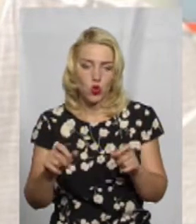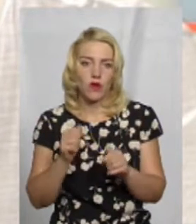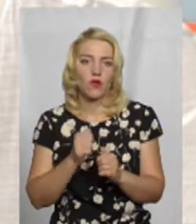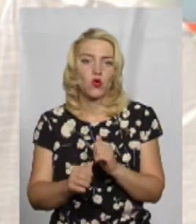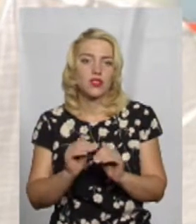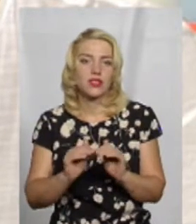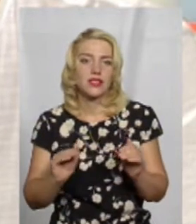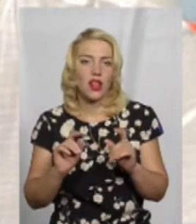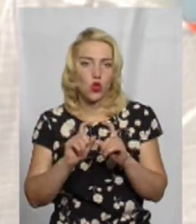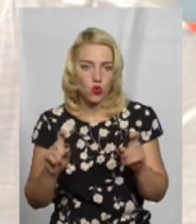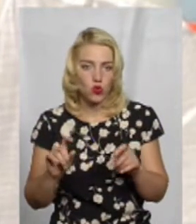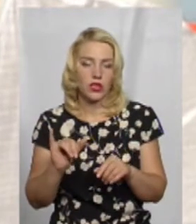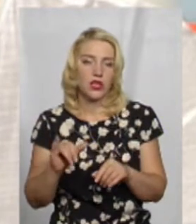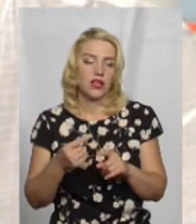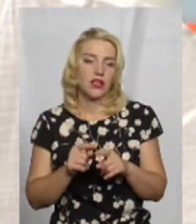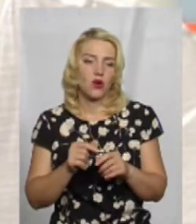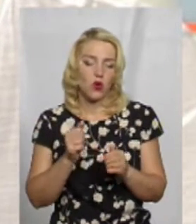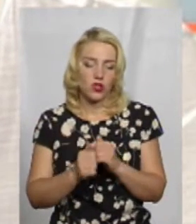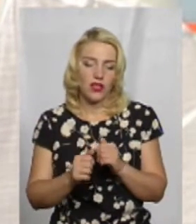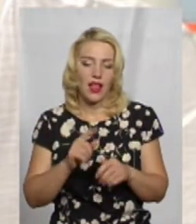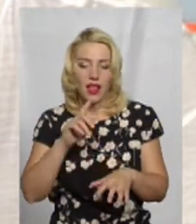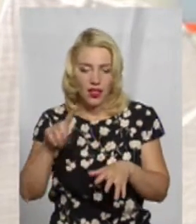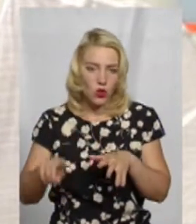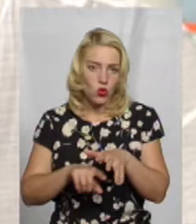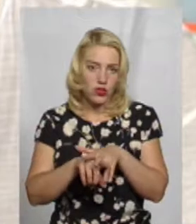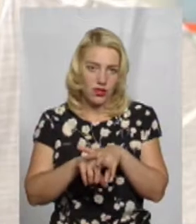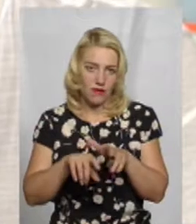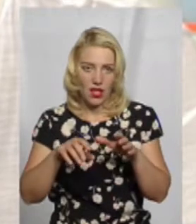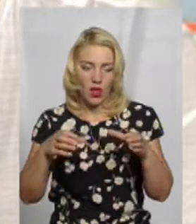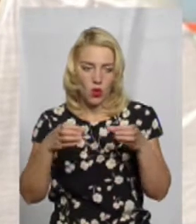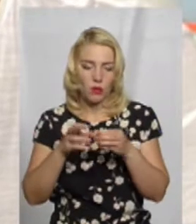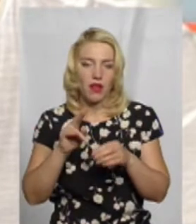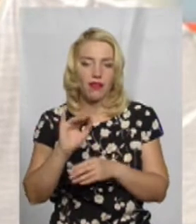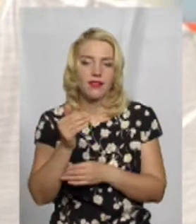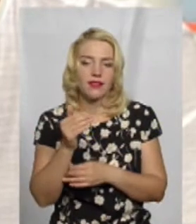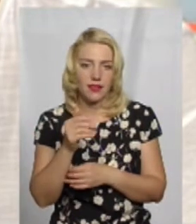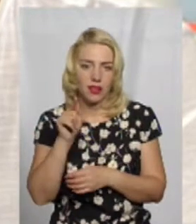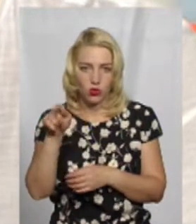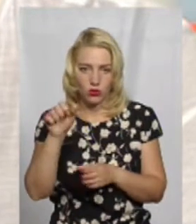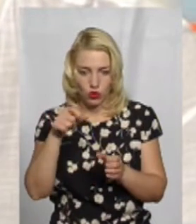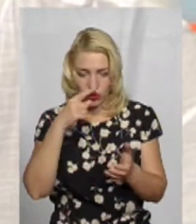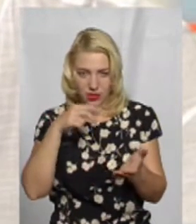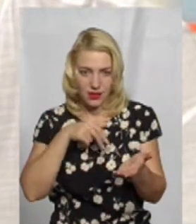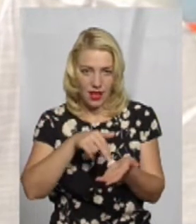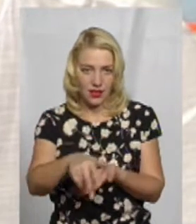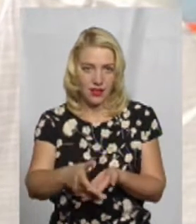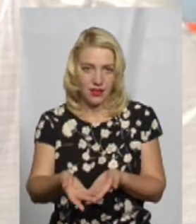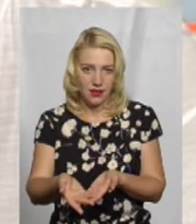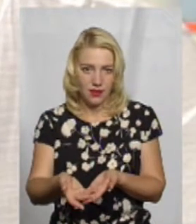кожному садочку, інклюзивні групи. А як дитина туди може